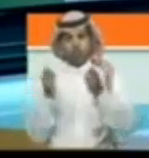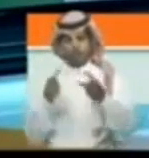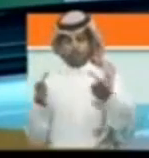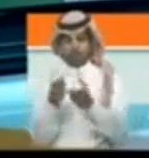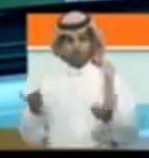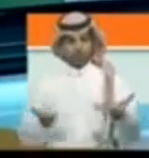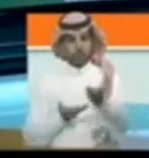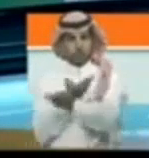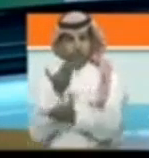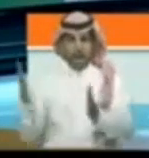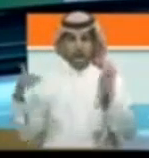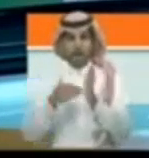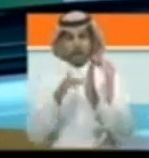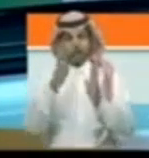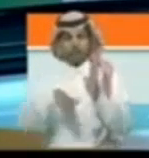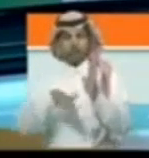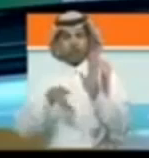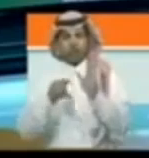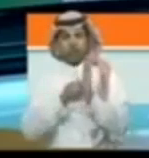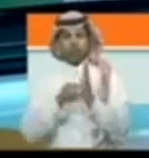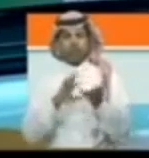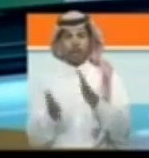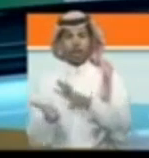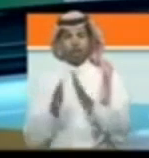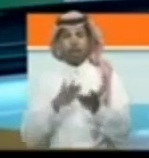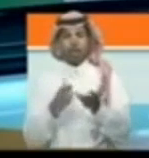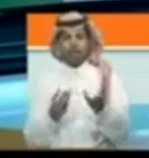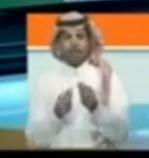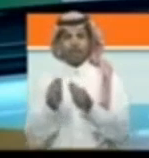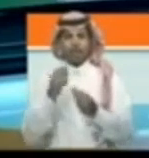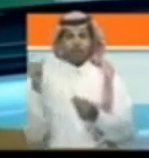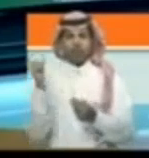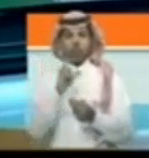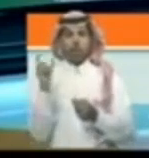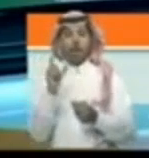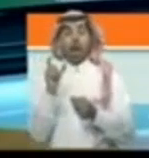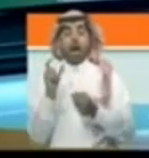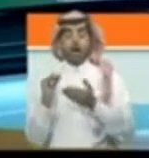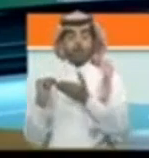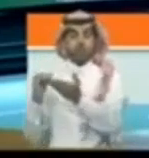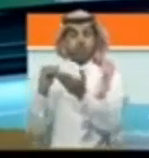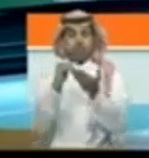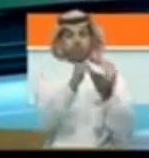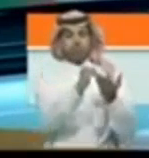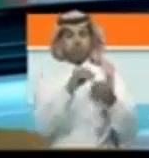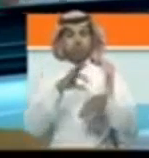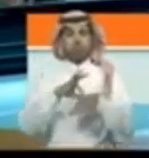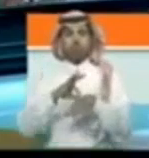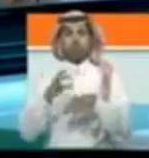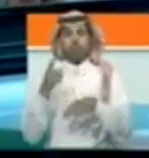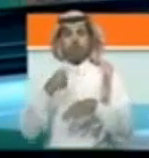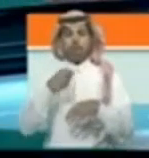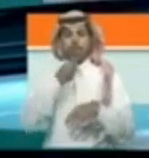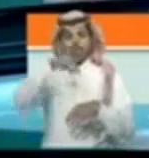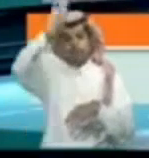عددا من التوصيات أشادوا فيها بجهود المملكة في خدمة الإسلام والمسلمين ورعاية الحرمين